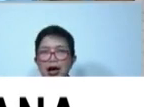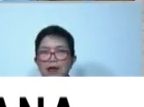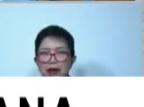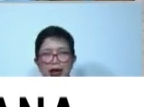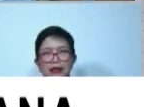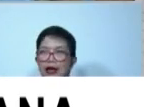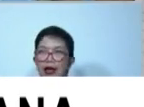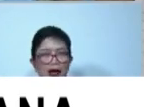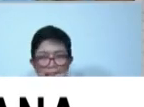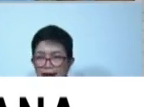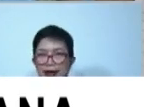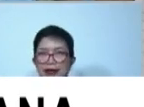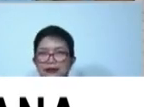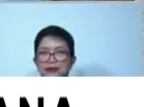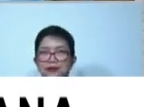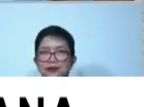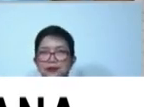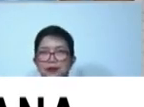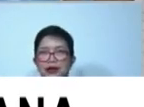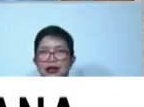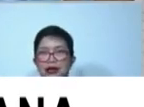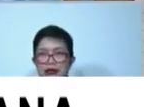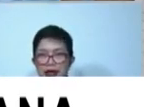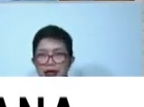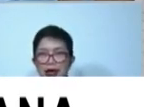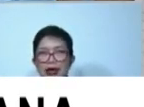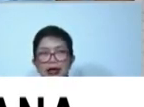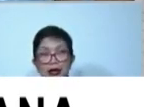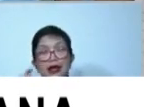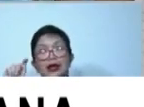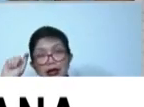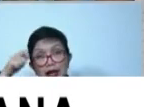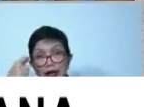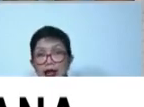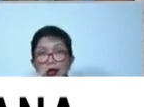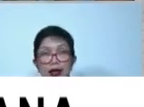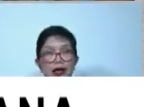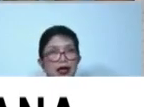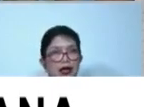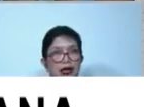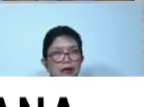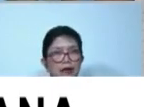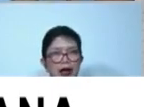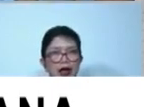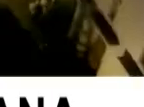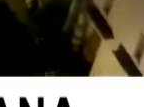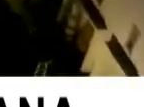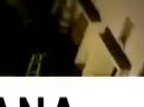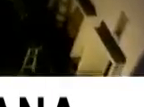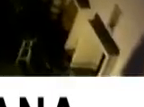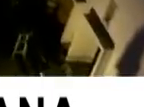Sari, penghilangan paksa sampai Wamena. Dan saya ingatkan tahun 2009 DPR sudah mengeluarkan 4